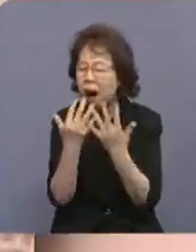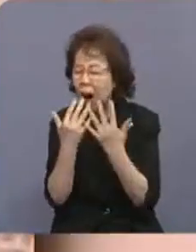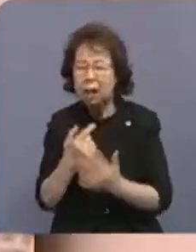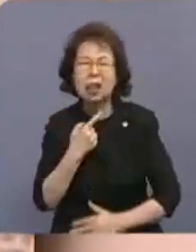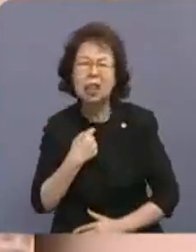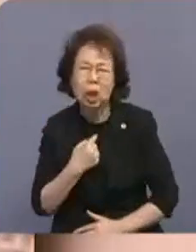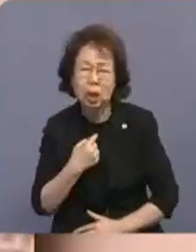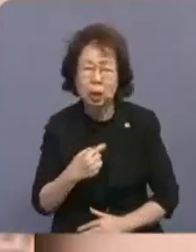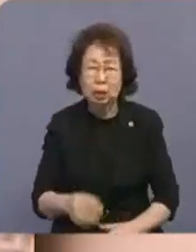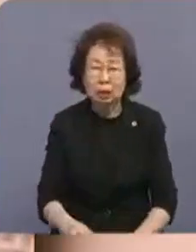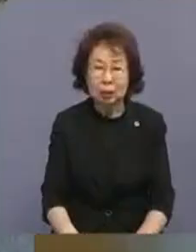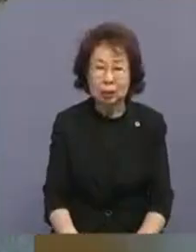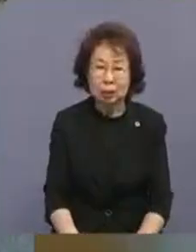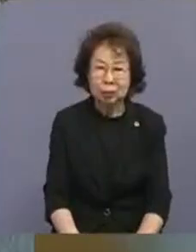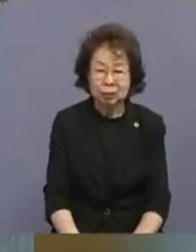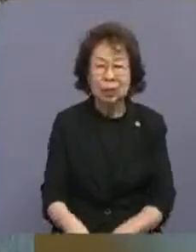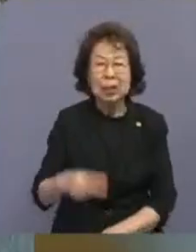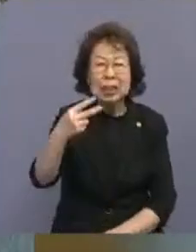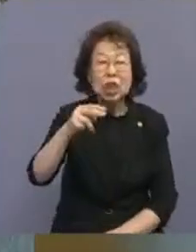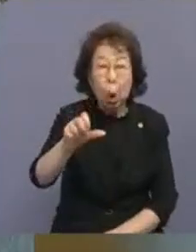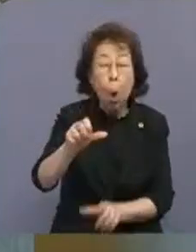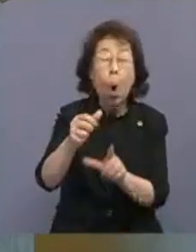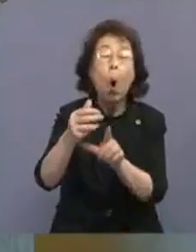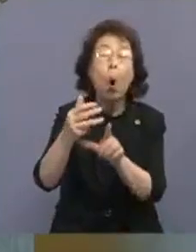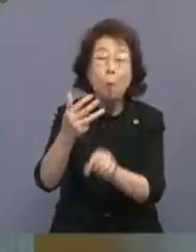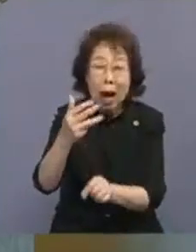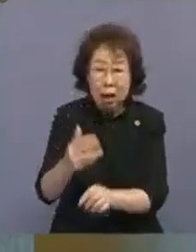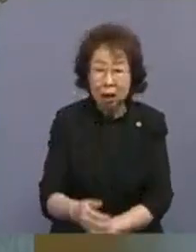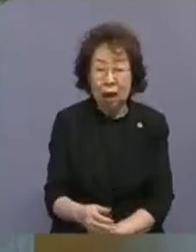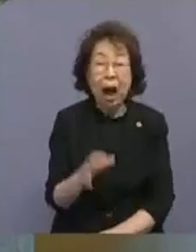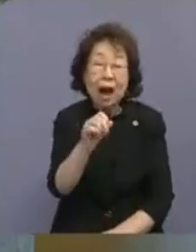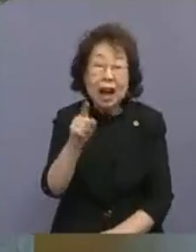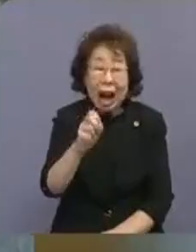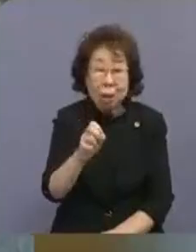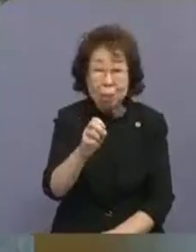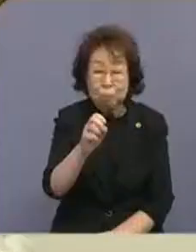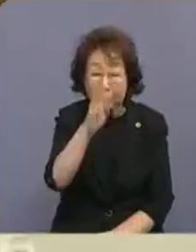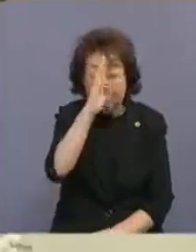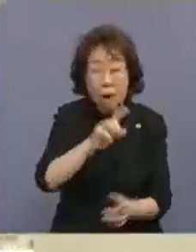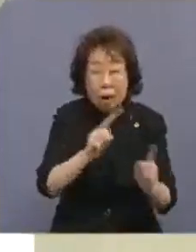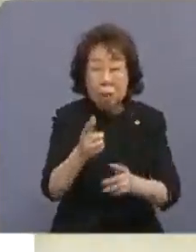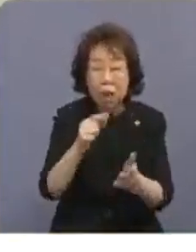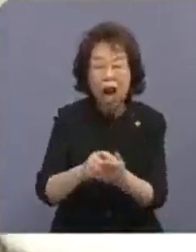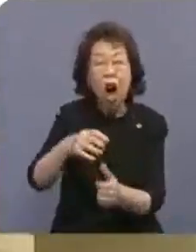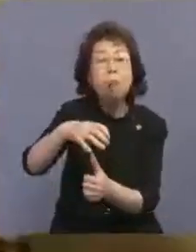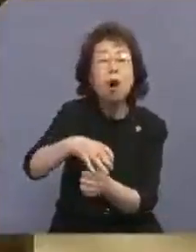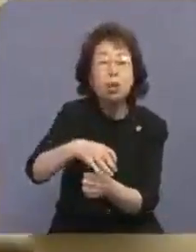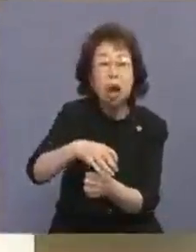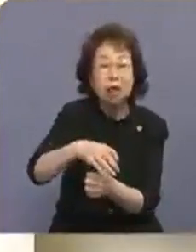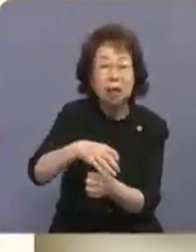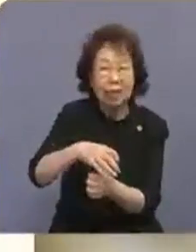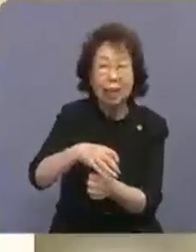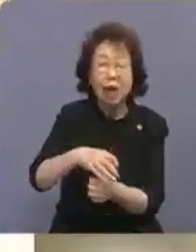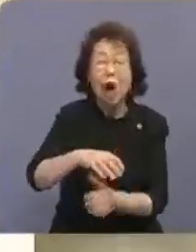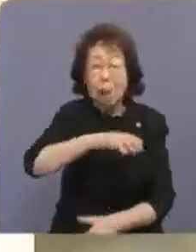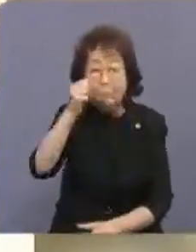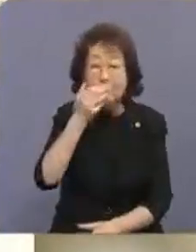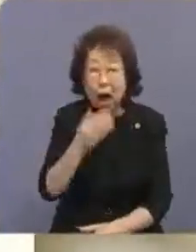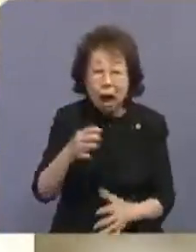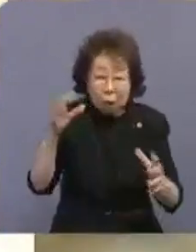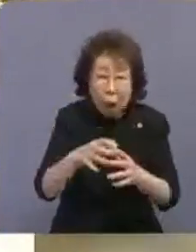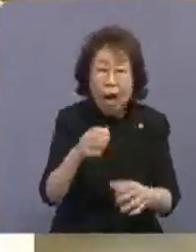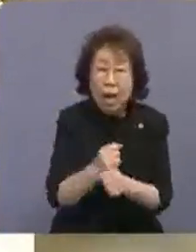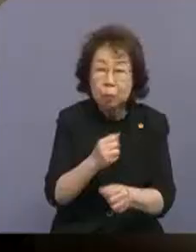나타났습니다 2005년 8월 항암 효능이 있는 버섯 재배 성공했다며 투자자를 모은 조씨